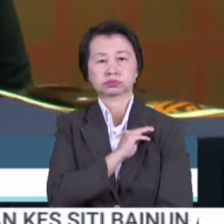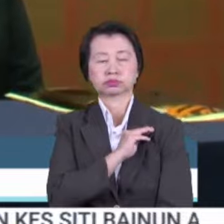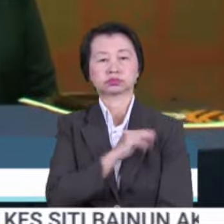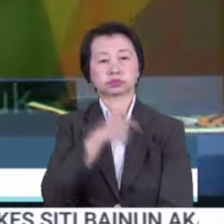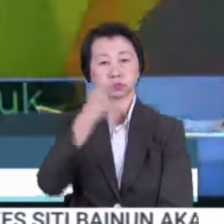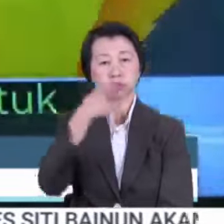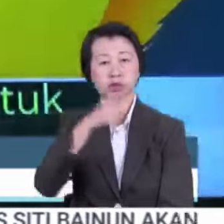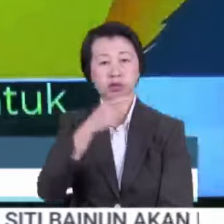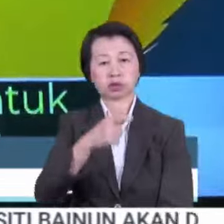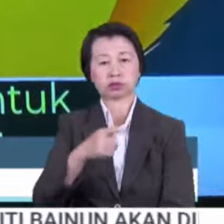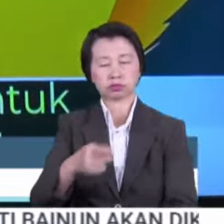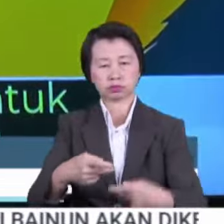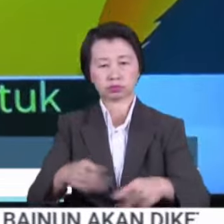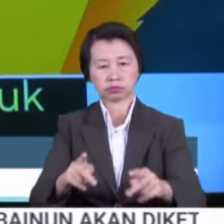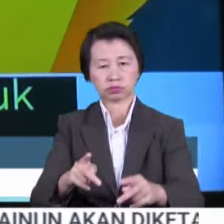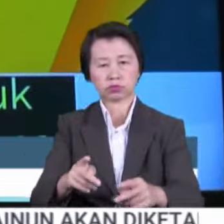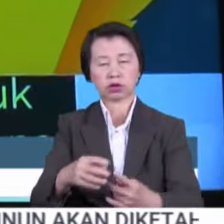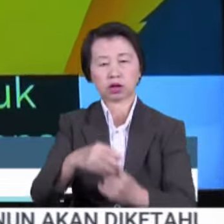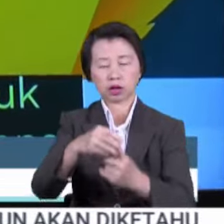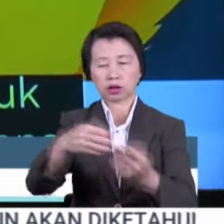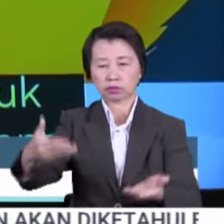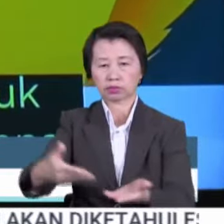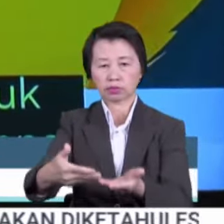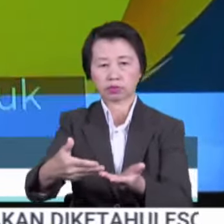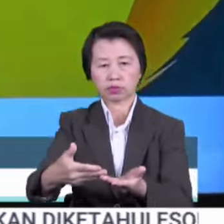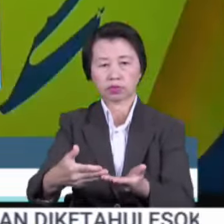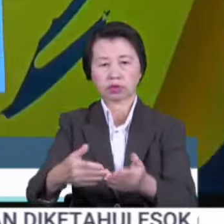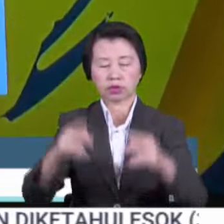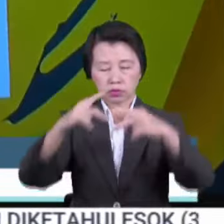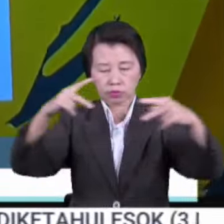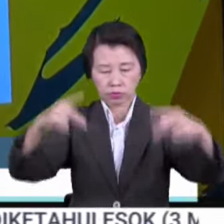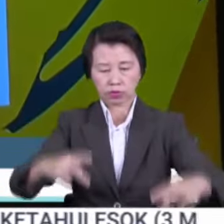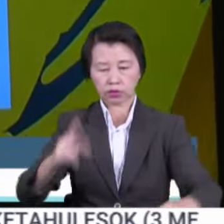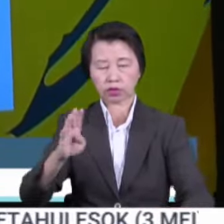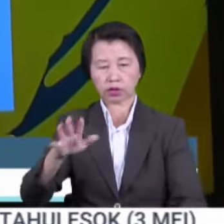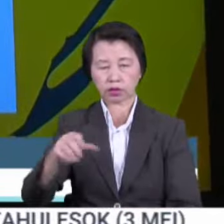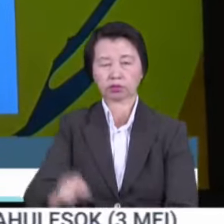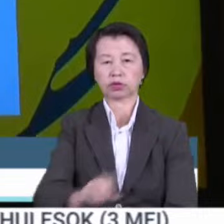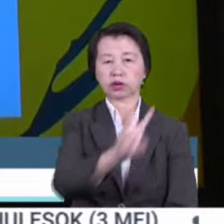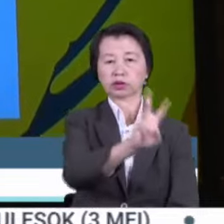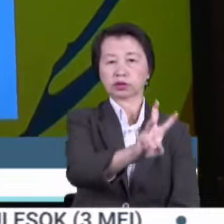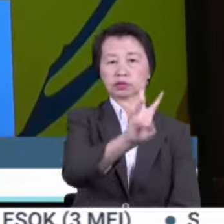ruangan khusus turut diperkenal dalam foto KBS yaitu